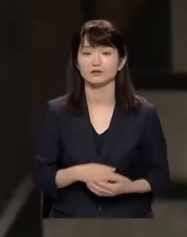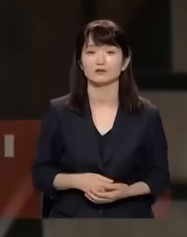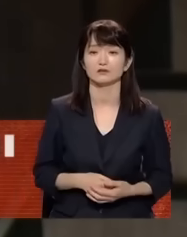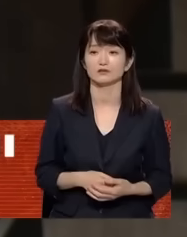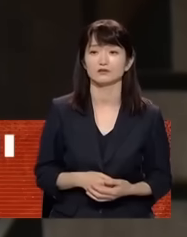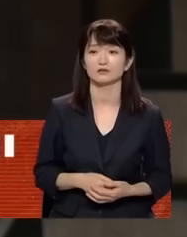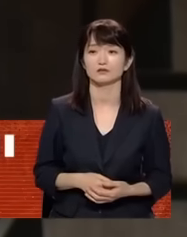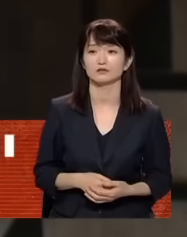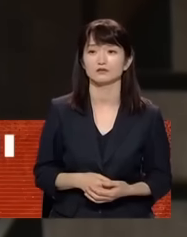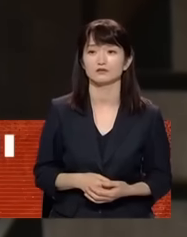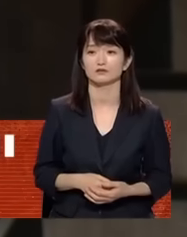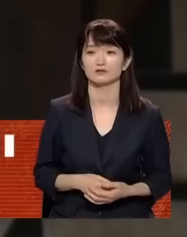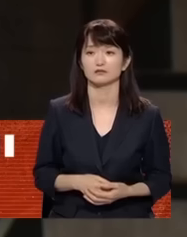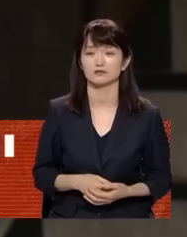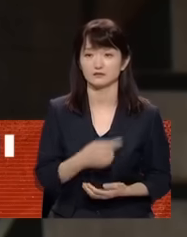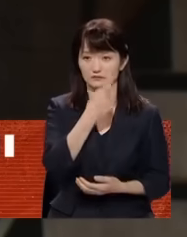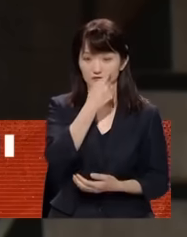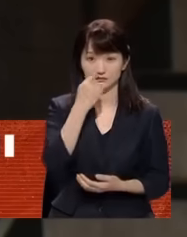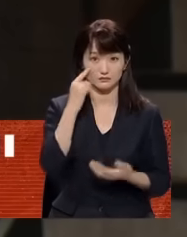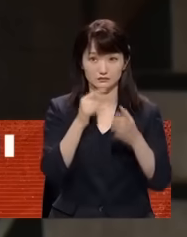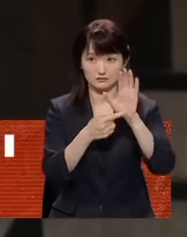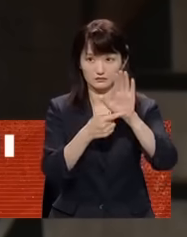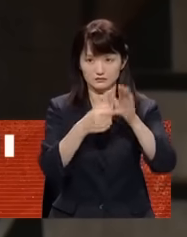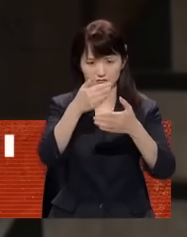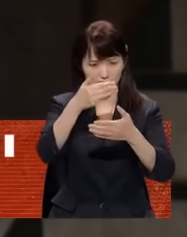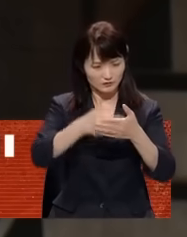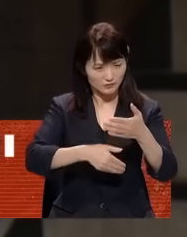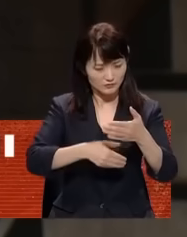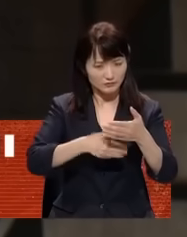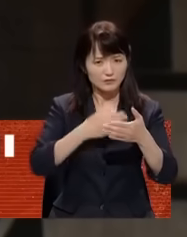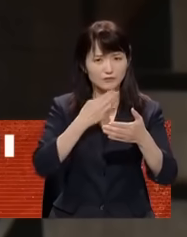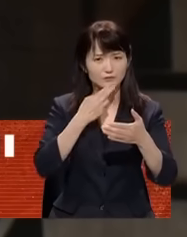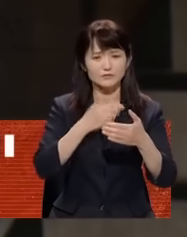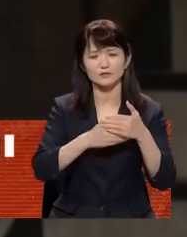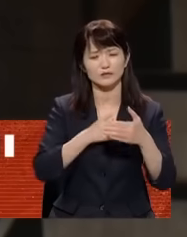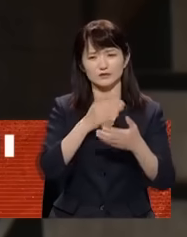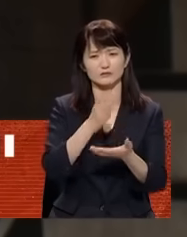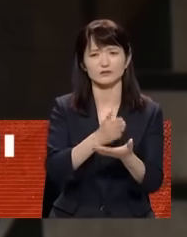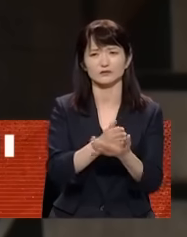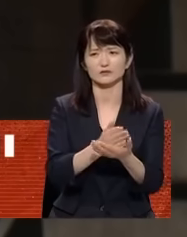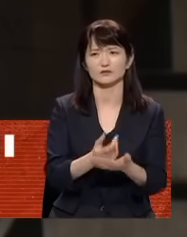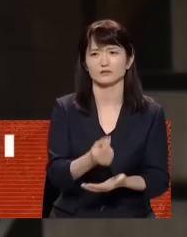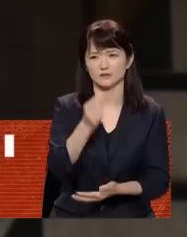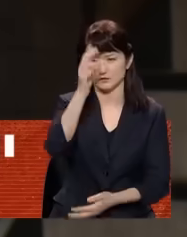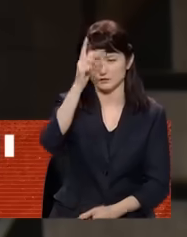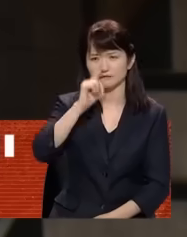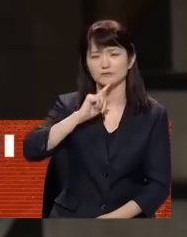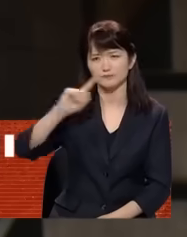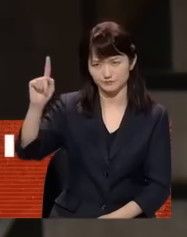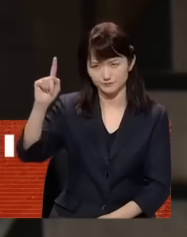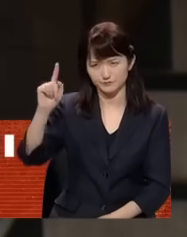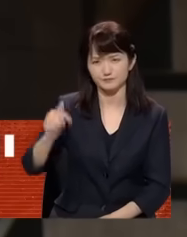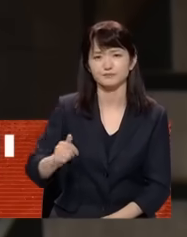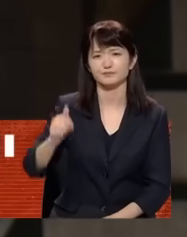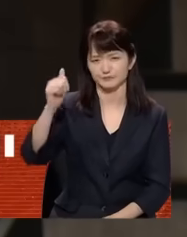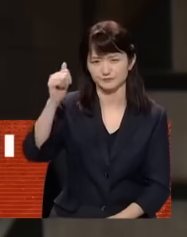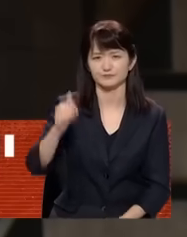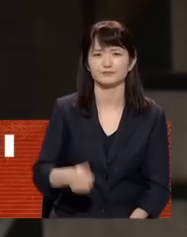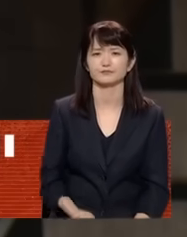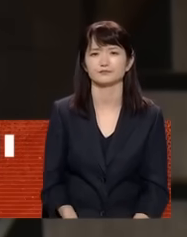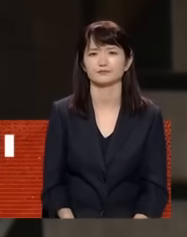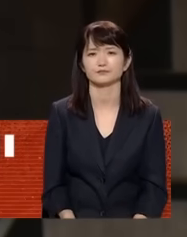이야기하니까 증거는 남지 않는다고 불안하게 생각하지 마시고 그런 일이 있으면 바로 신고를 하시는게 가장 좋다는